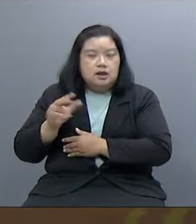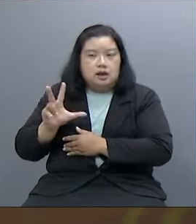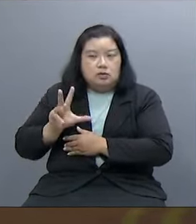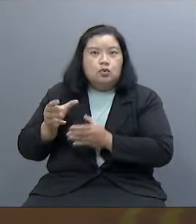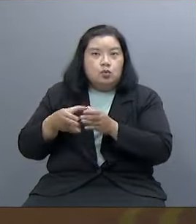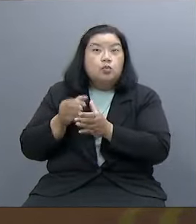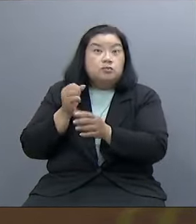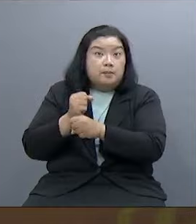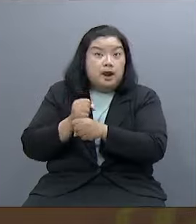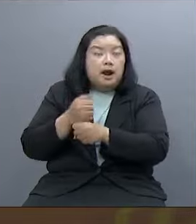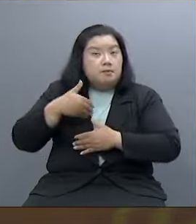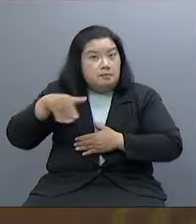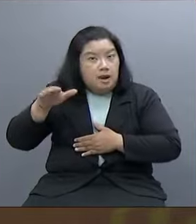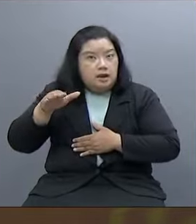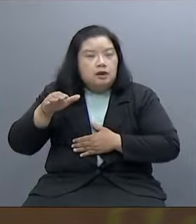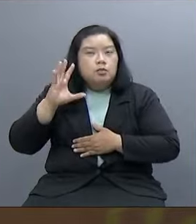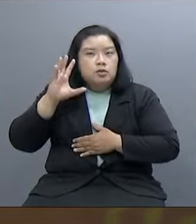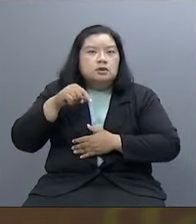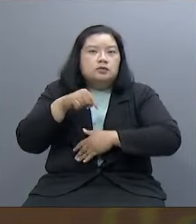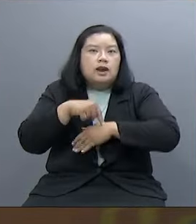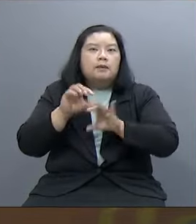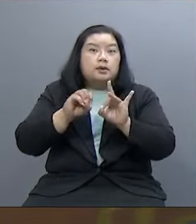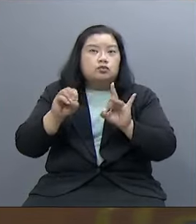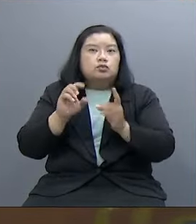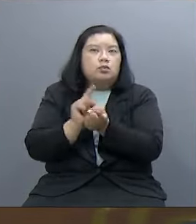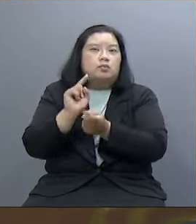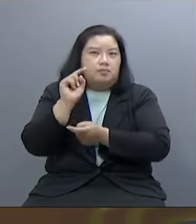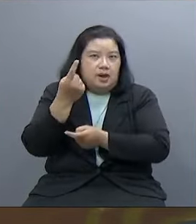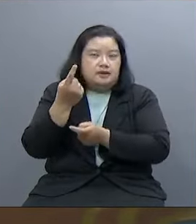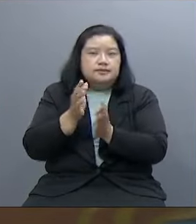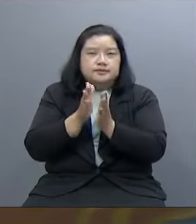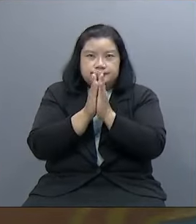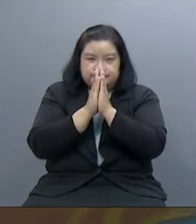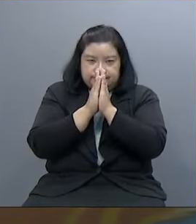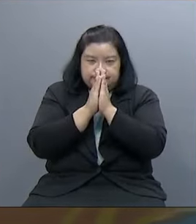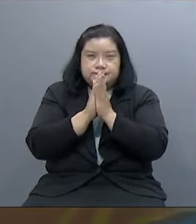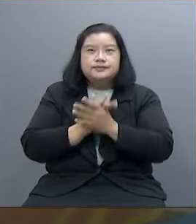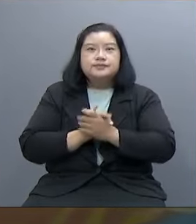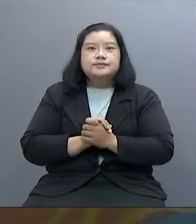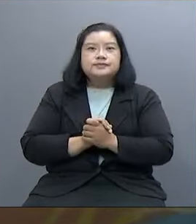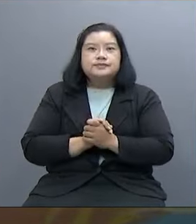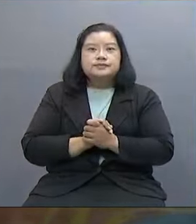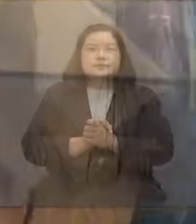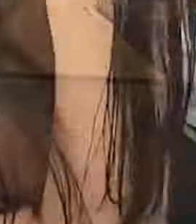งหมดต้องลาไปก่อนพรุ่งนี้8โมงเช้ากลับมาอยู่ด้วยกันใหม่นะคะสวัสดีค่ะ สวัสดีค่ะ